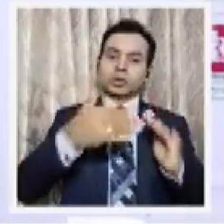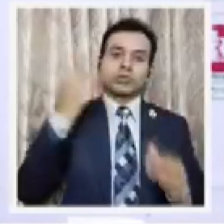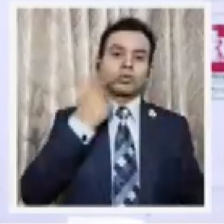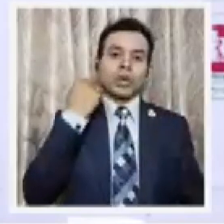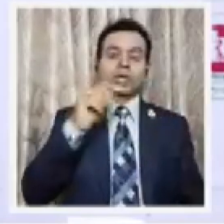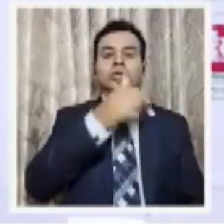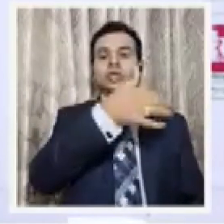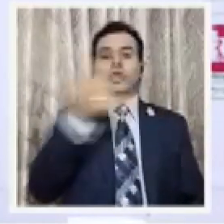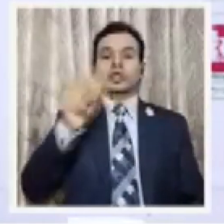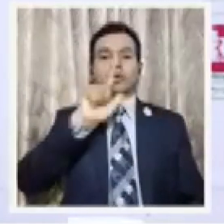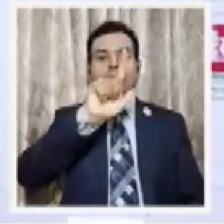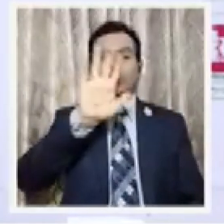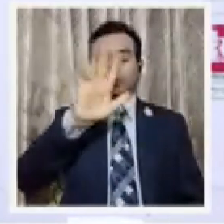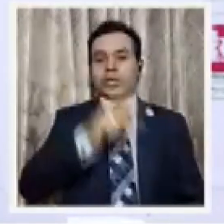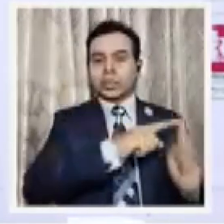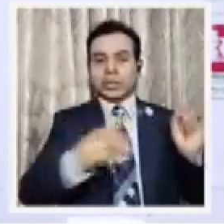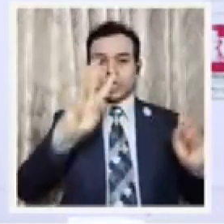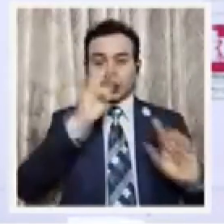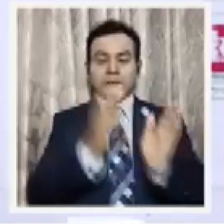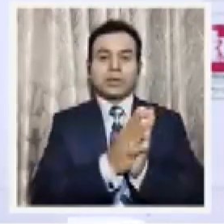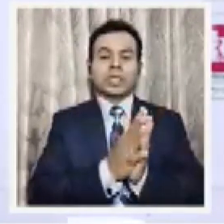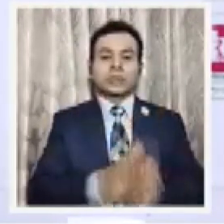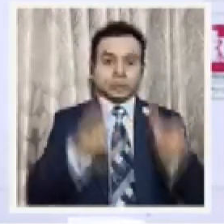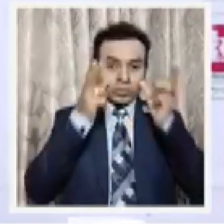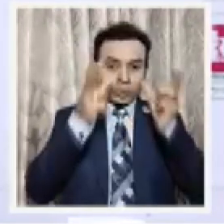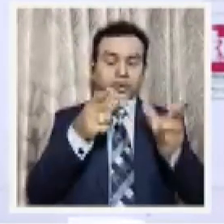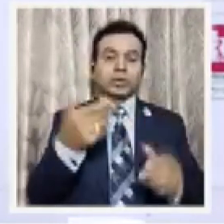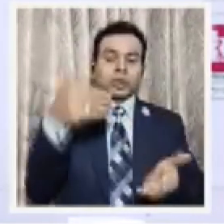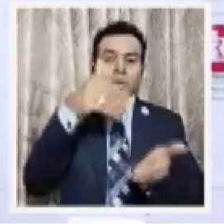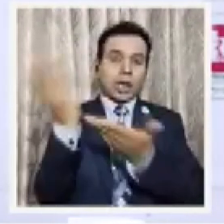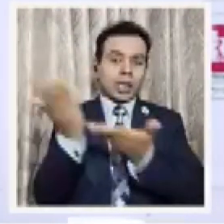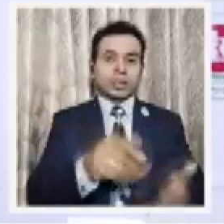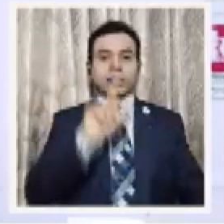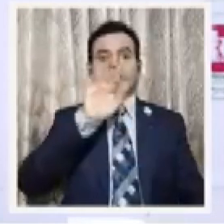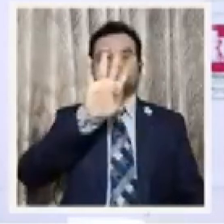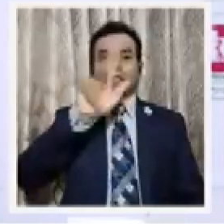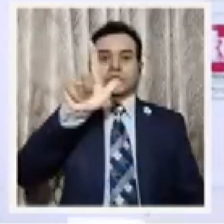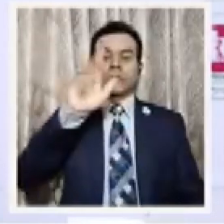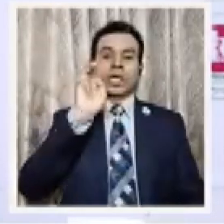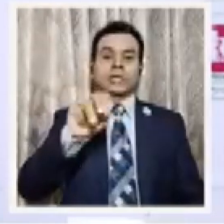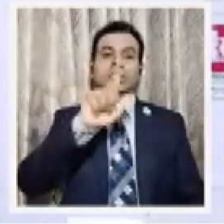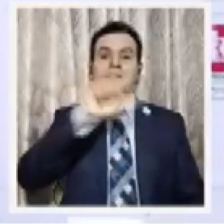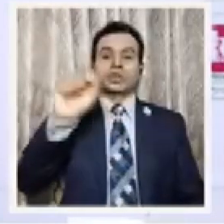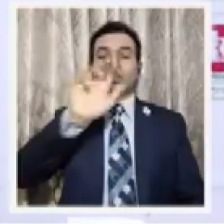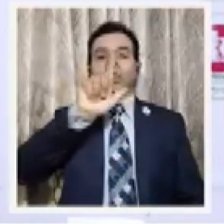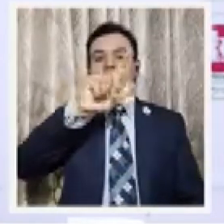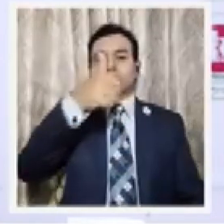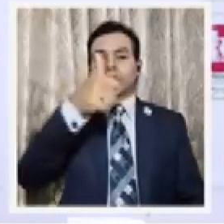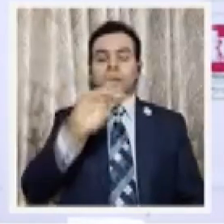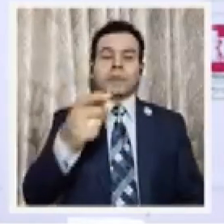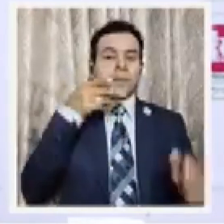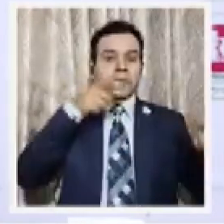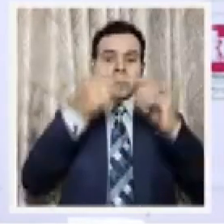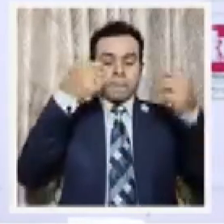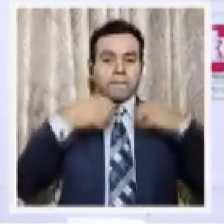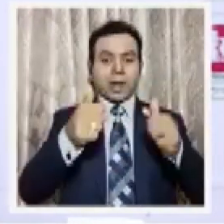24 ঘন্টায় আইসোলেশনে যুক্ত হয়েছেন 550 জন, 24 ঘন্টায় আইসোলেশন থেকে ছাড় পেয়েছেন 675 জন। এ পর্যন্ত